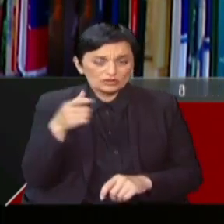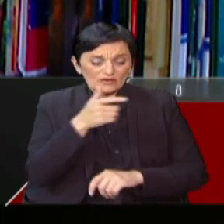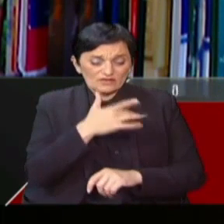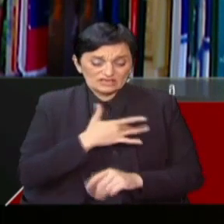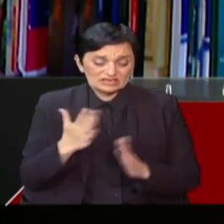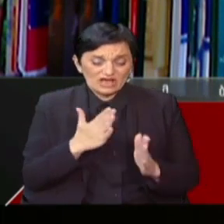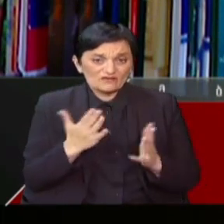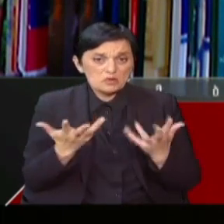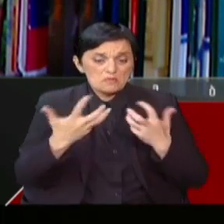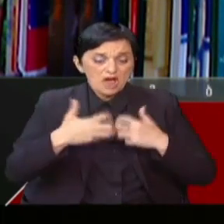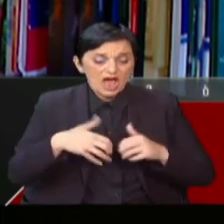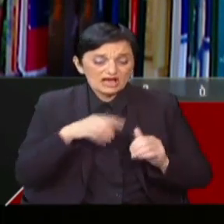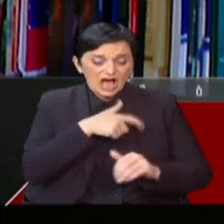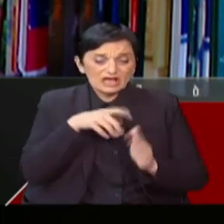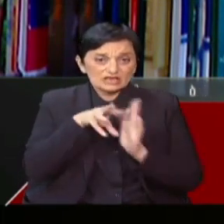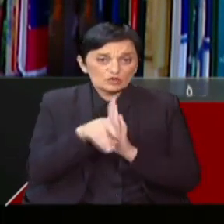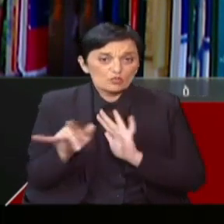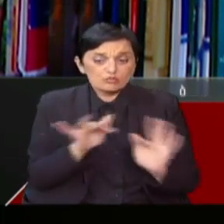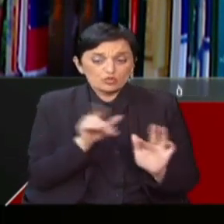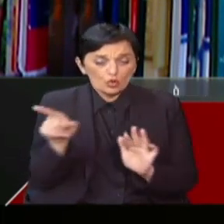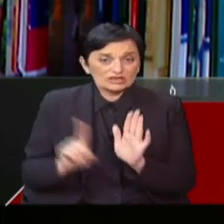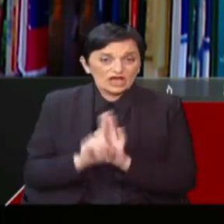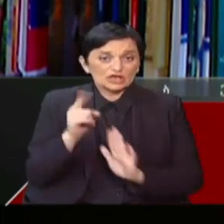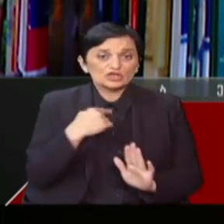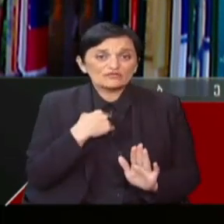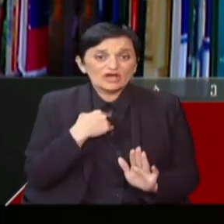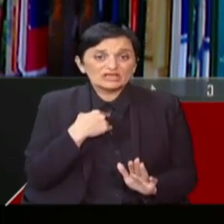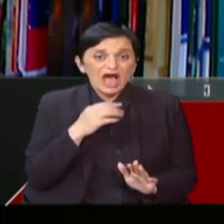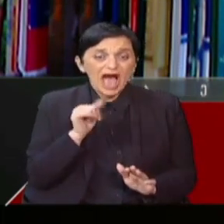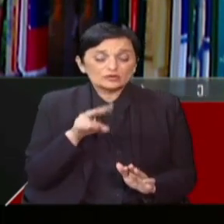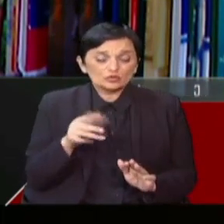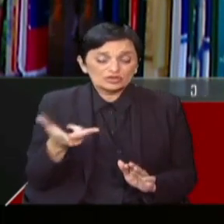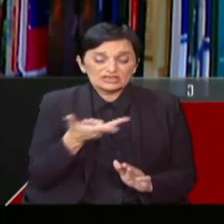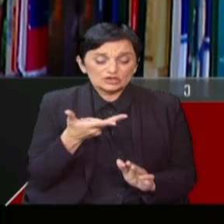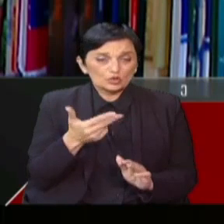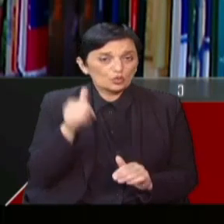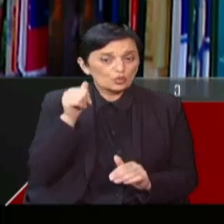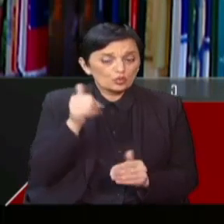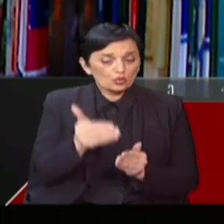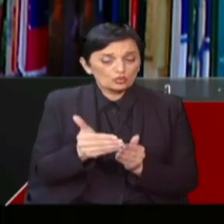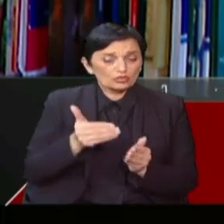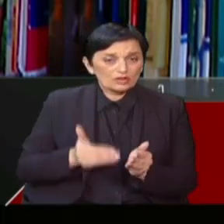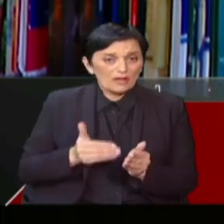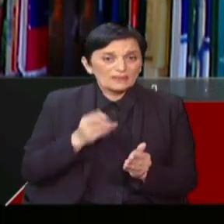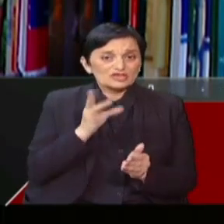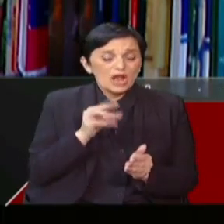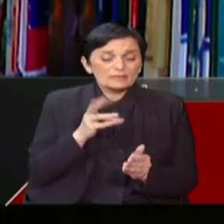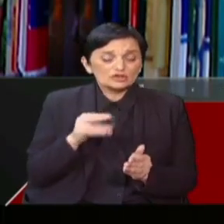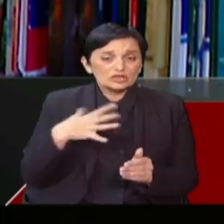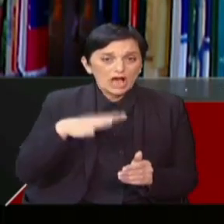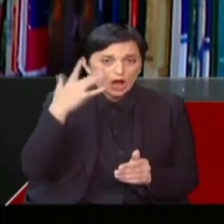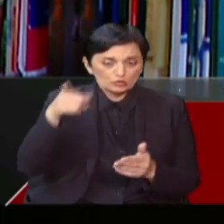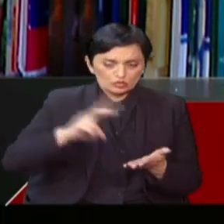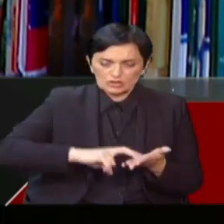გაწევრიანების მექანიზმებს, ანუ გაწევრიანების პროცესი დაიწყება მათთვის. ჩვენ ასოცირებულ ტრიოში ჩამოვშით უკან შამიჩელის შეთანხმებიდან ქართული